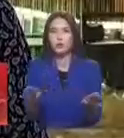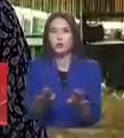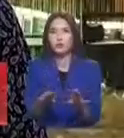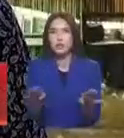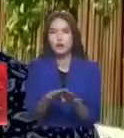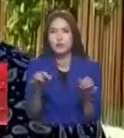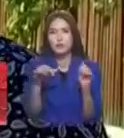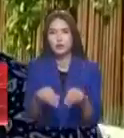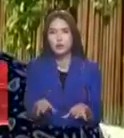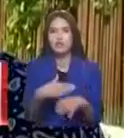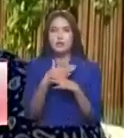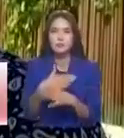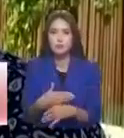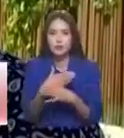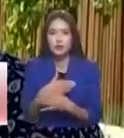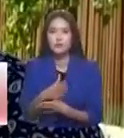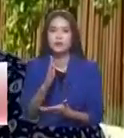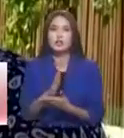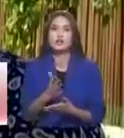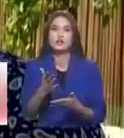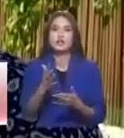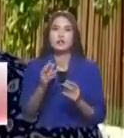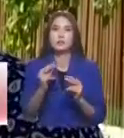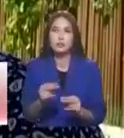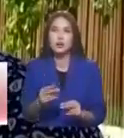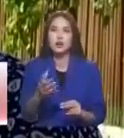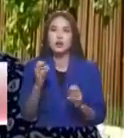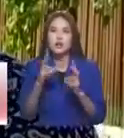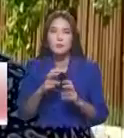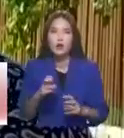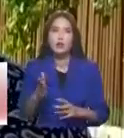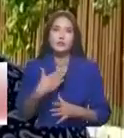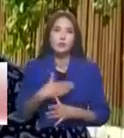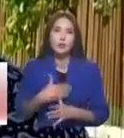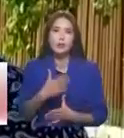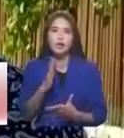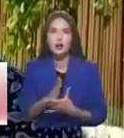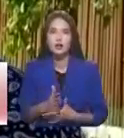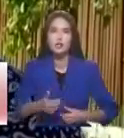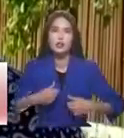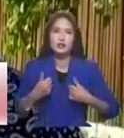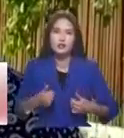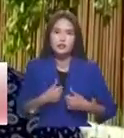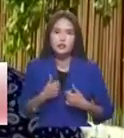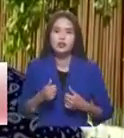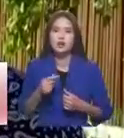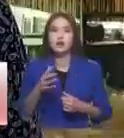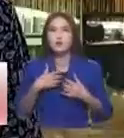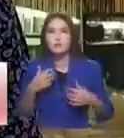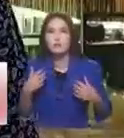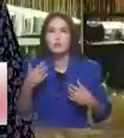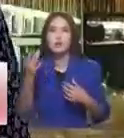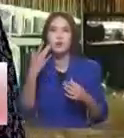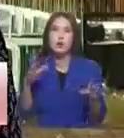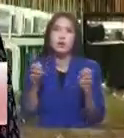обращаемся, он помогает. Воду тоже провели. Когда прорывы, он помогает. Сразу в группе смотрим, уже все подключили.